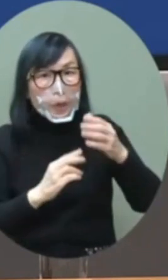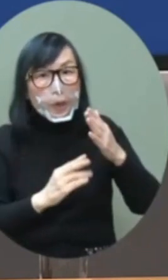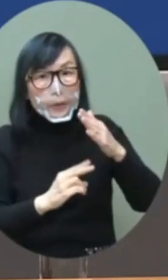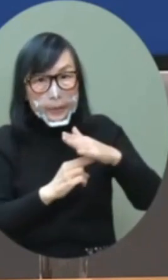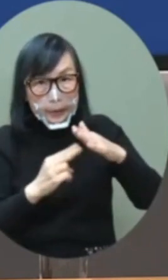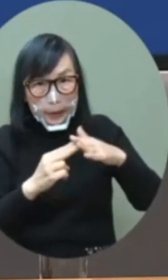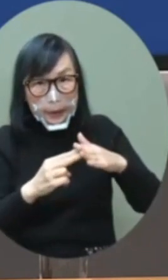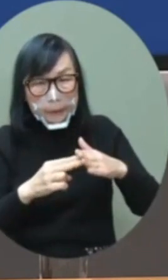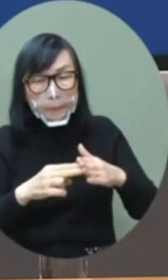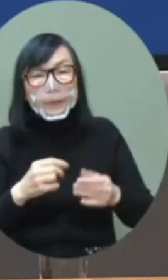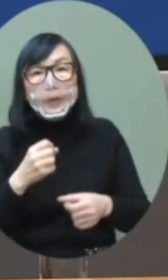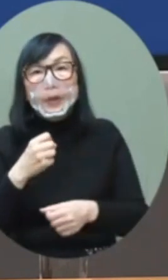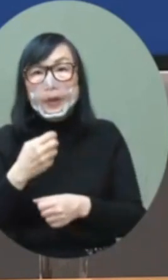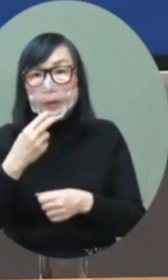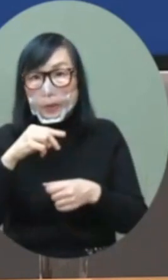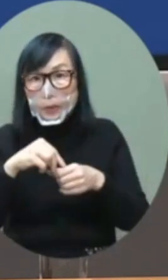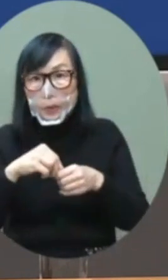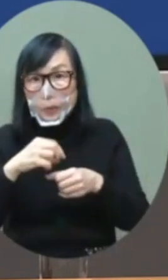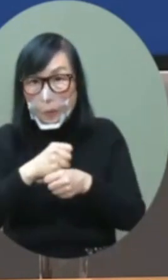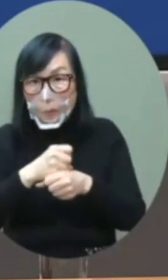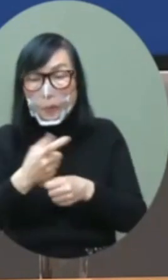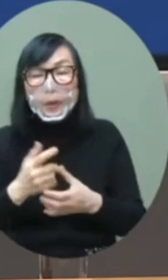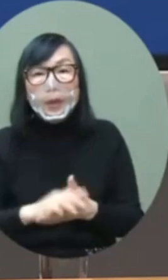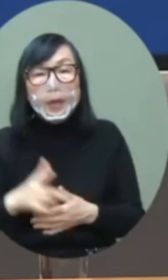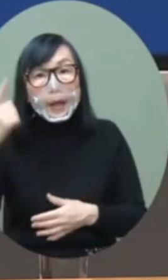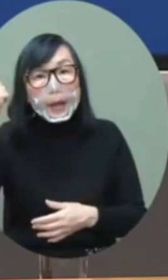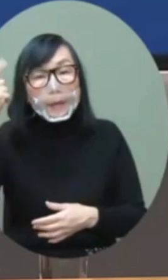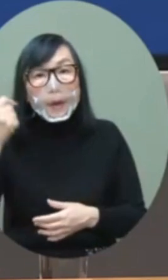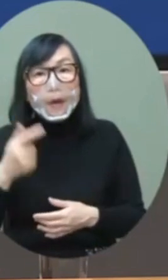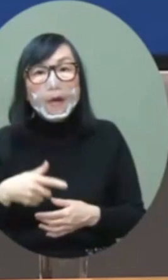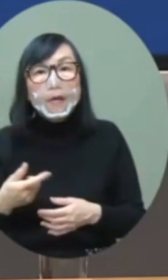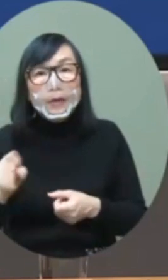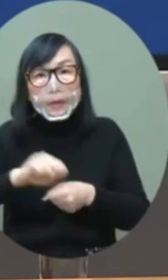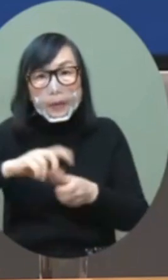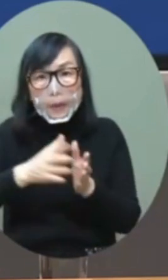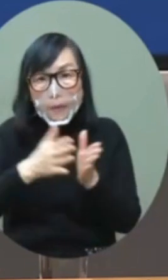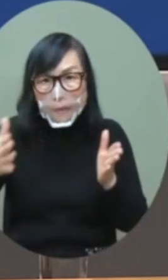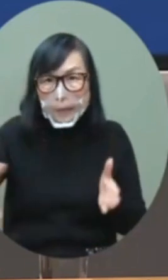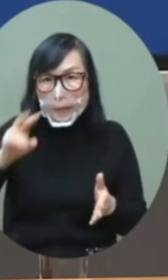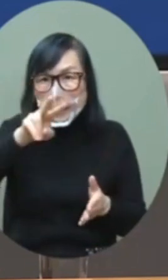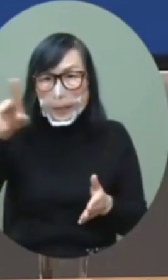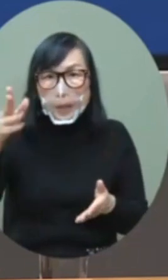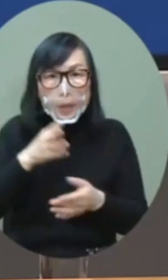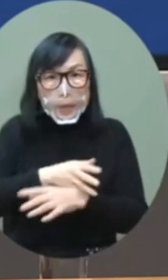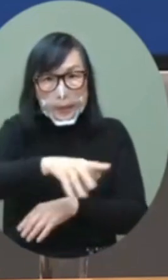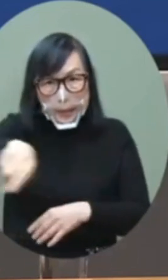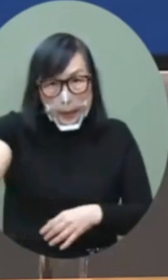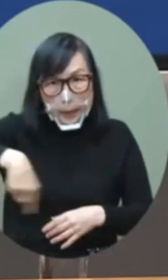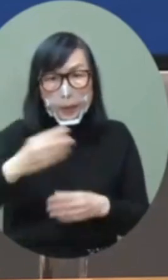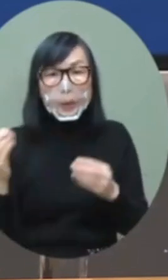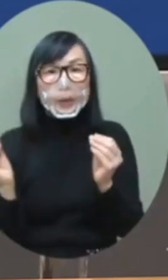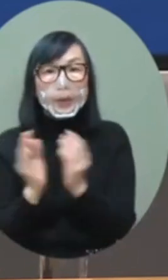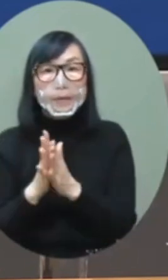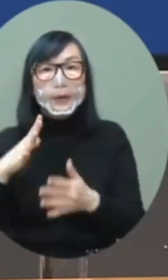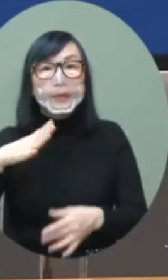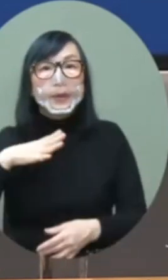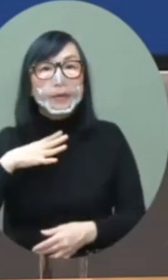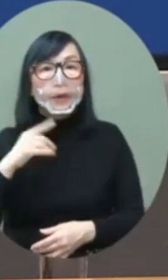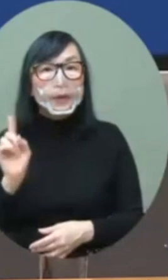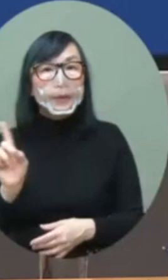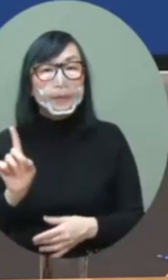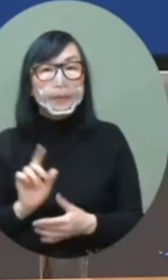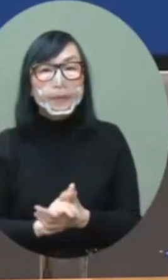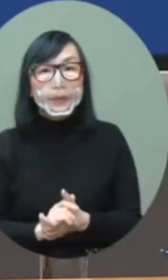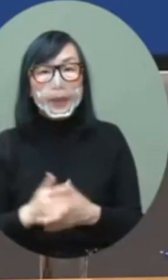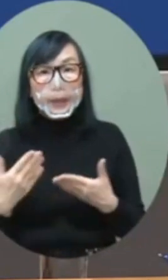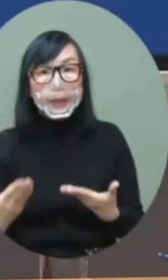到去採樣嚇。咁呢個希望亦都可以更加廣泛睇到而家社區嗰個感染嘅情況啊。喺